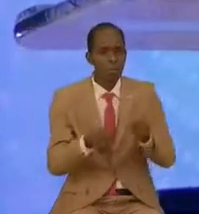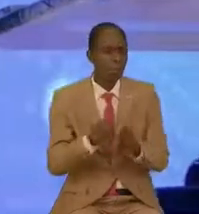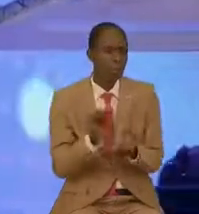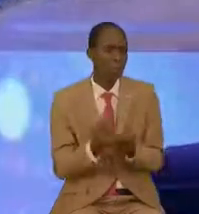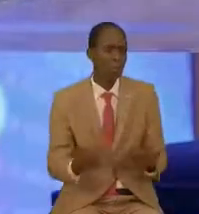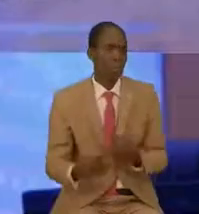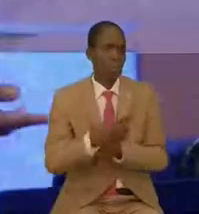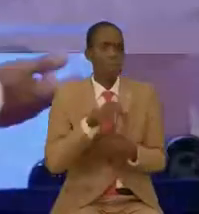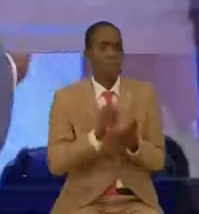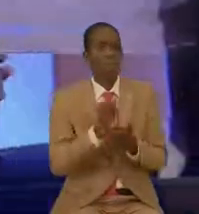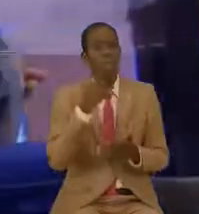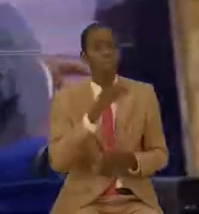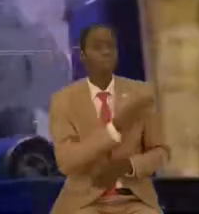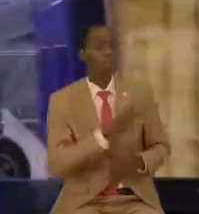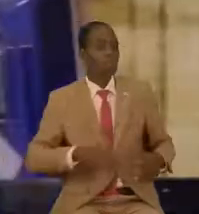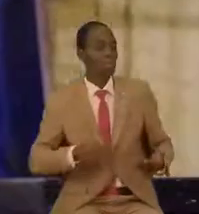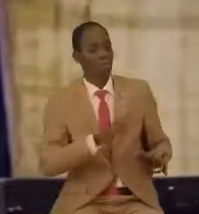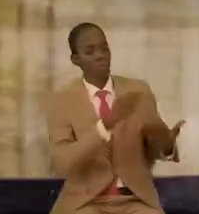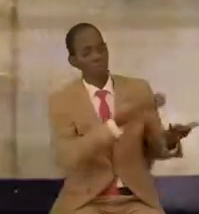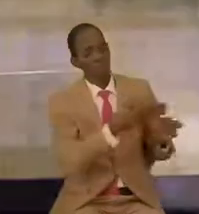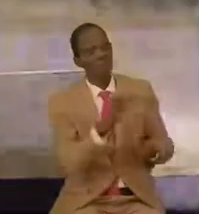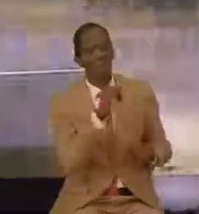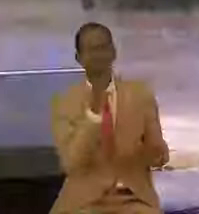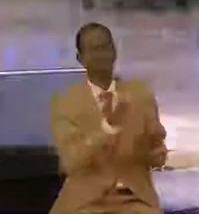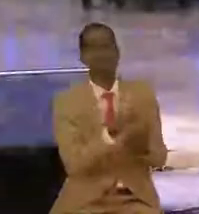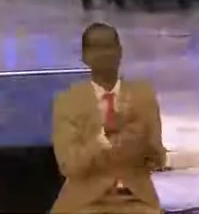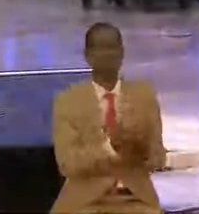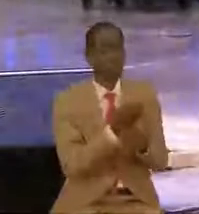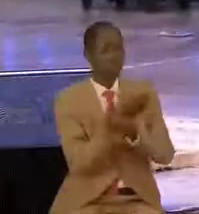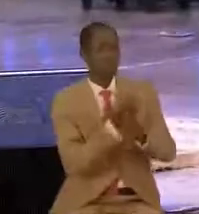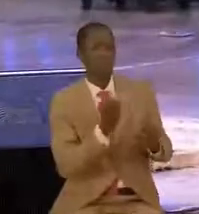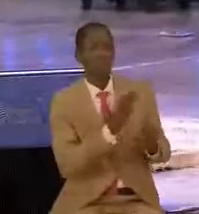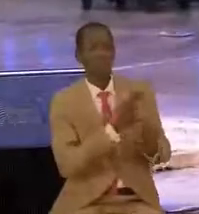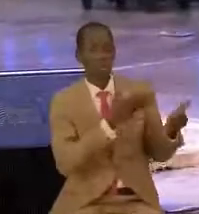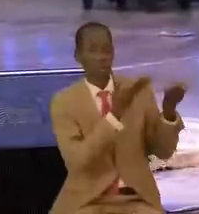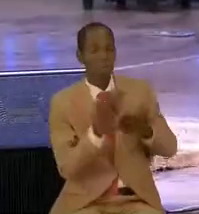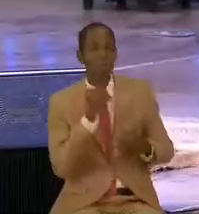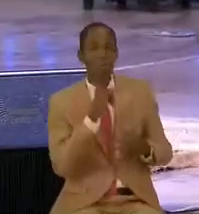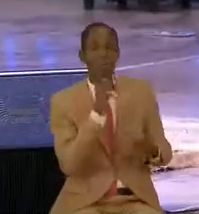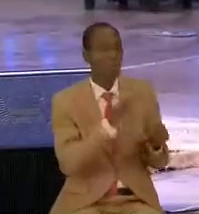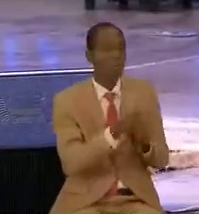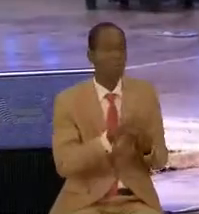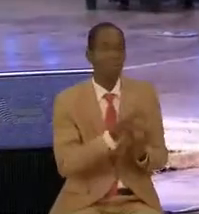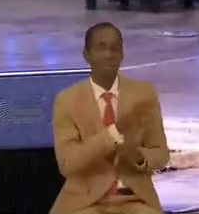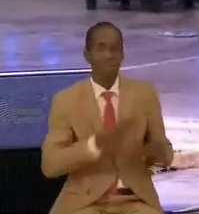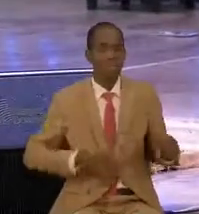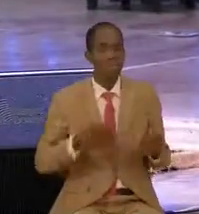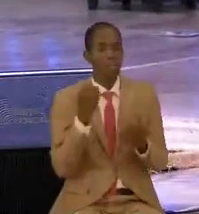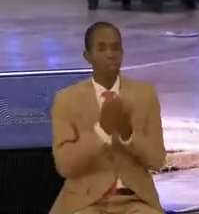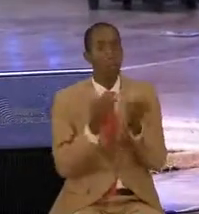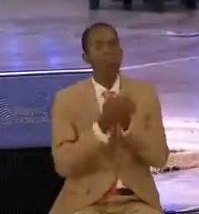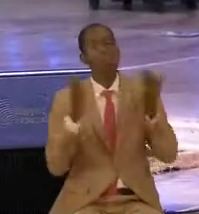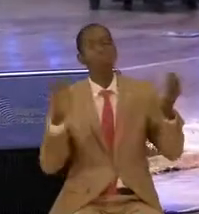deux qui exercent le rite de la le rite du salut. Il y a aussi des gens aujourd'hui, des gens qui disent que